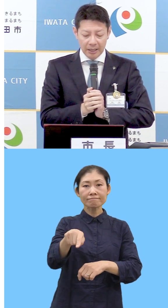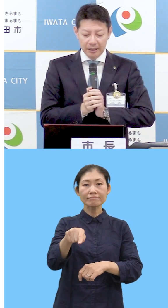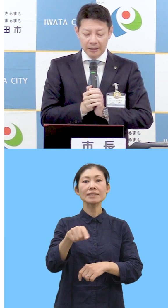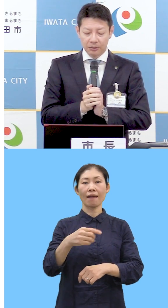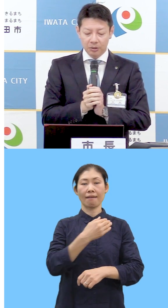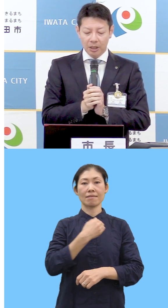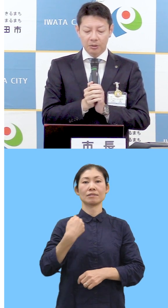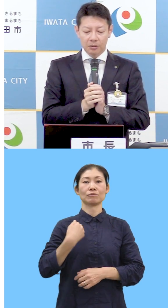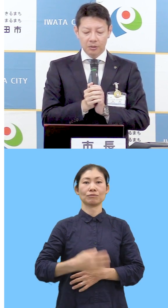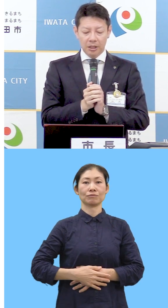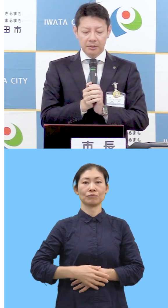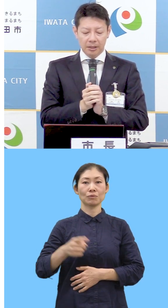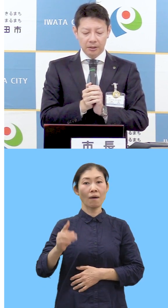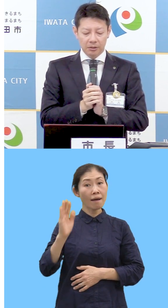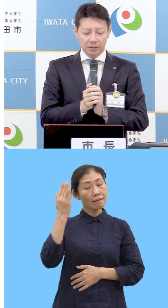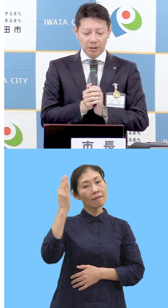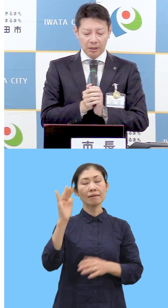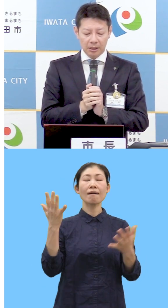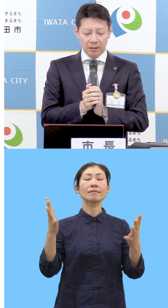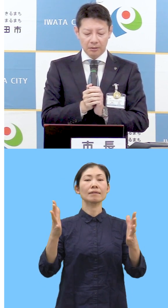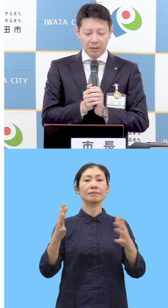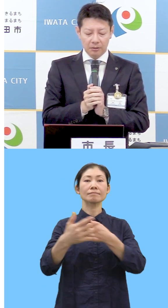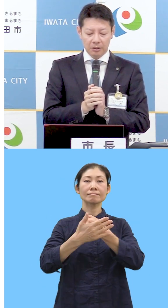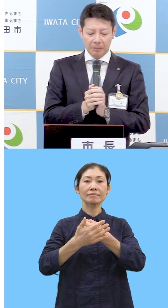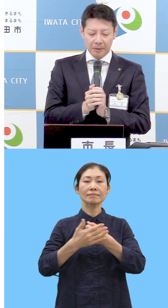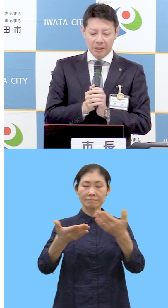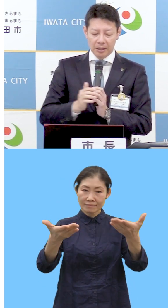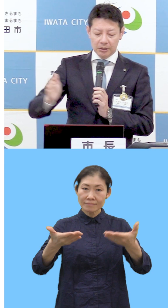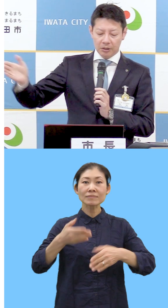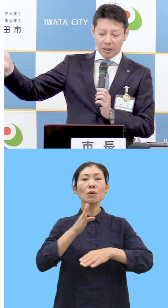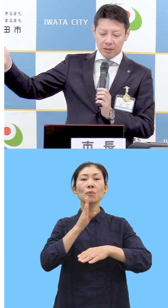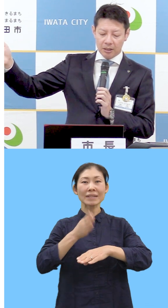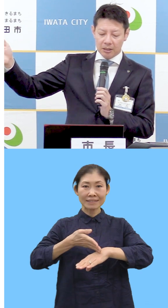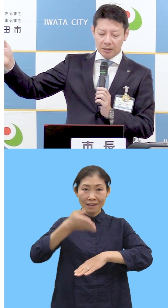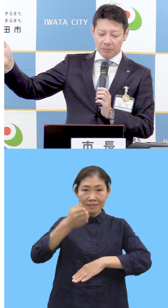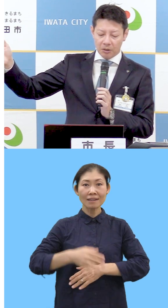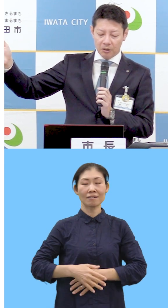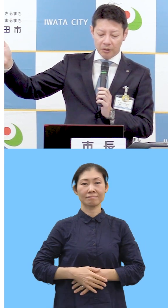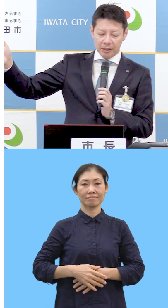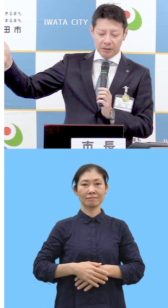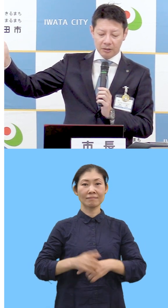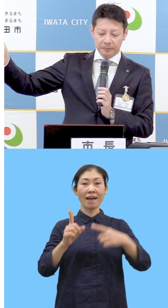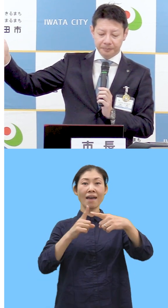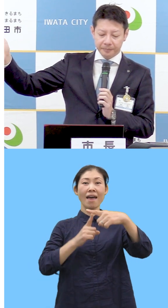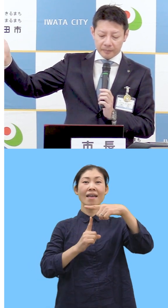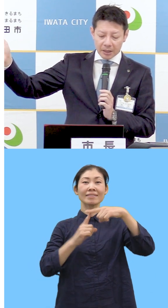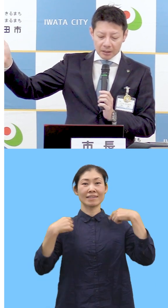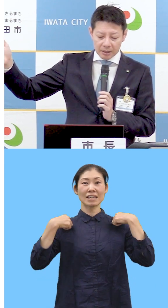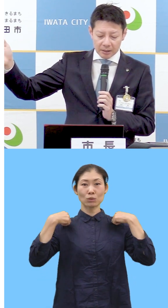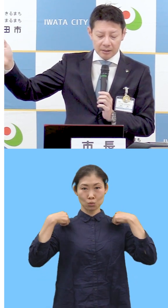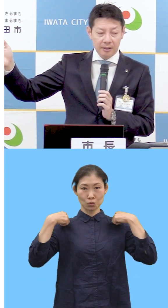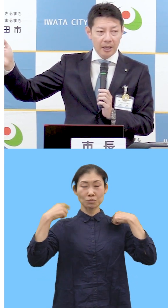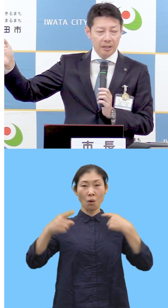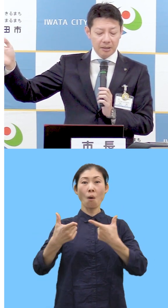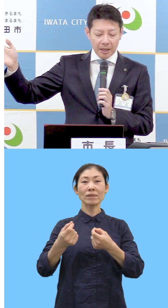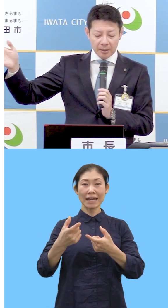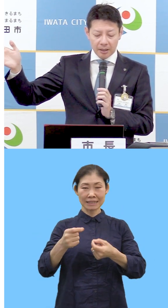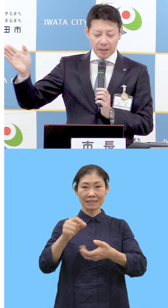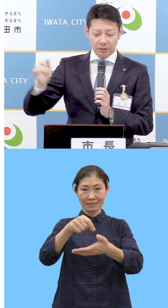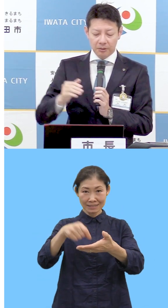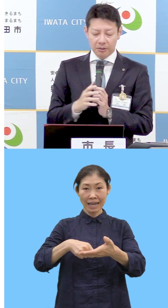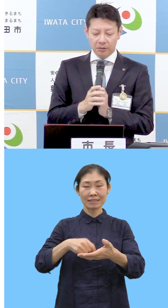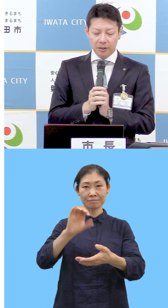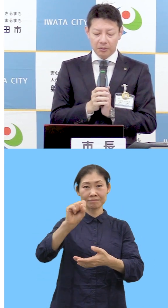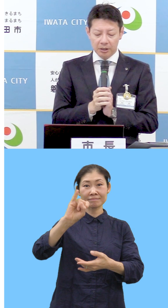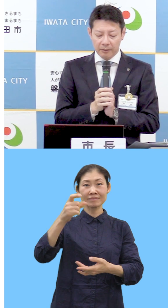ますから、本当にレブズさん協力してくださっているなというふうに思います。それから T シャツも同じく直筆サイン入り2万円